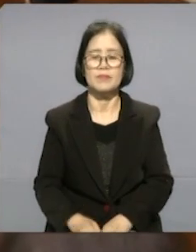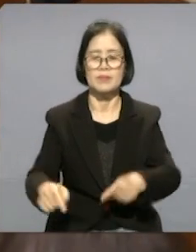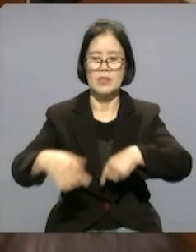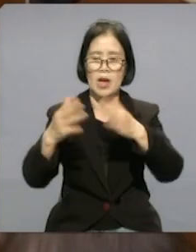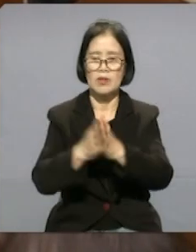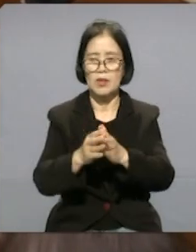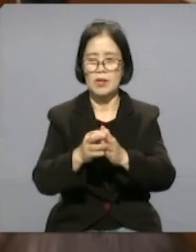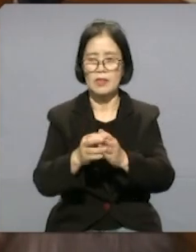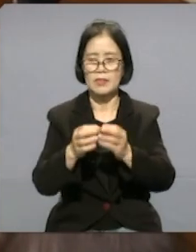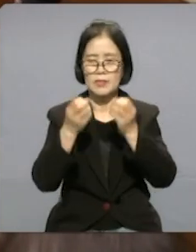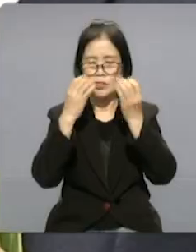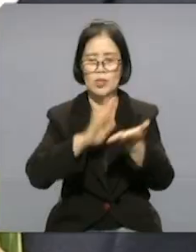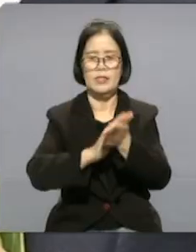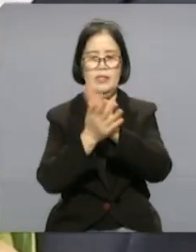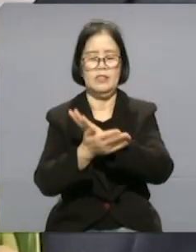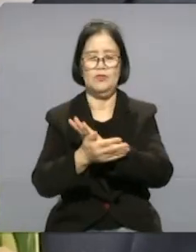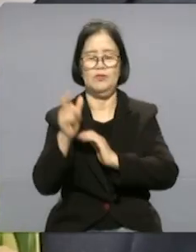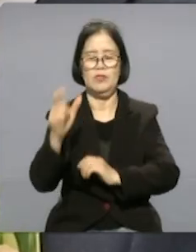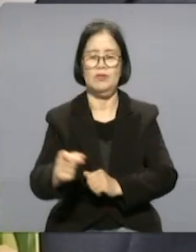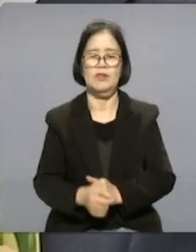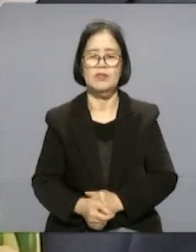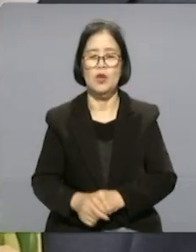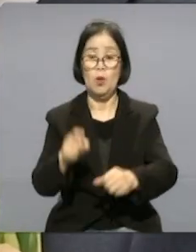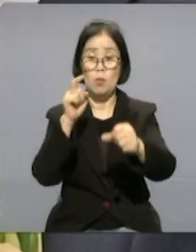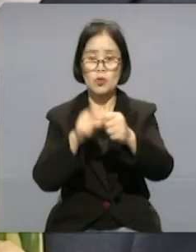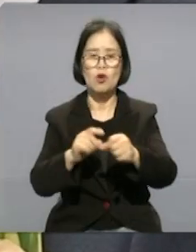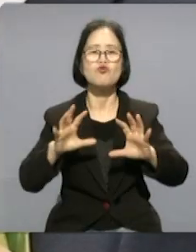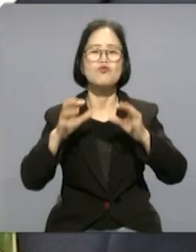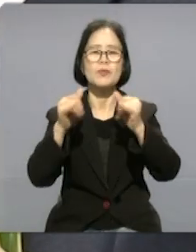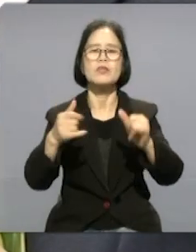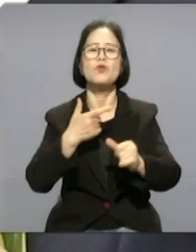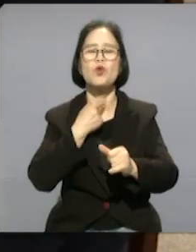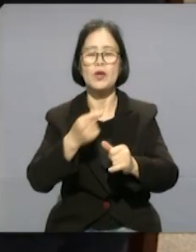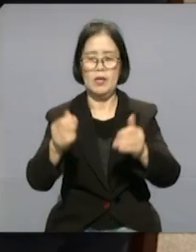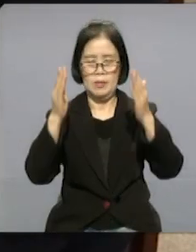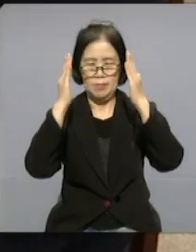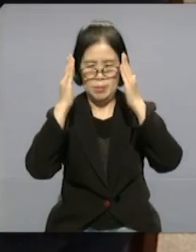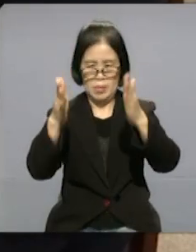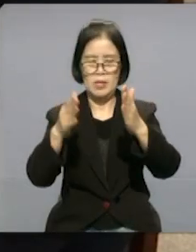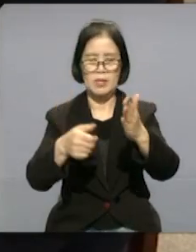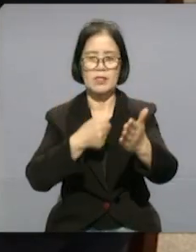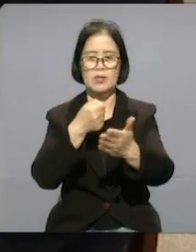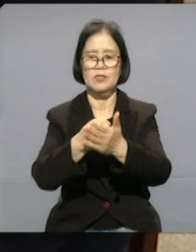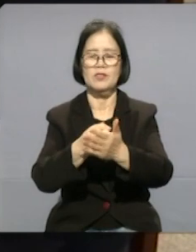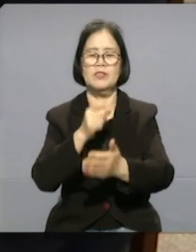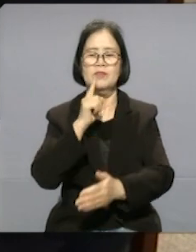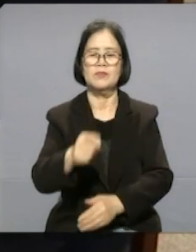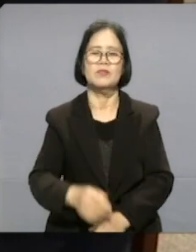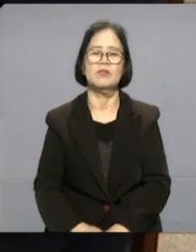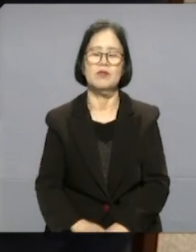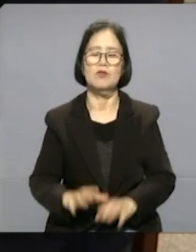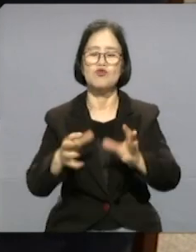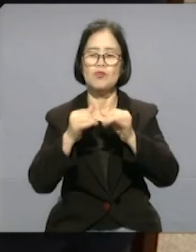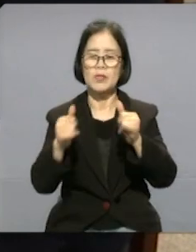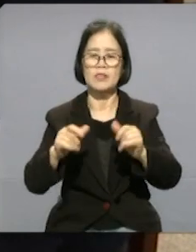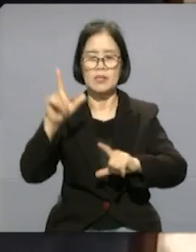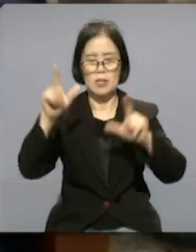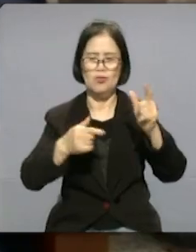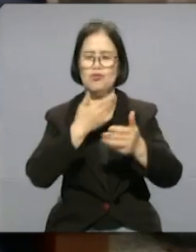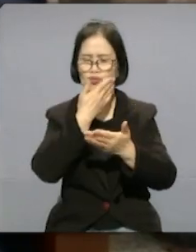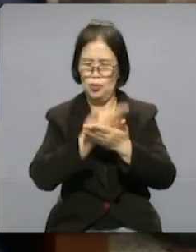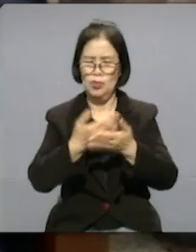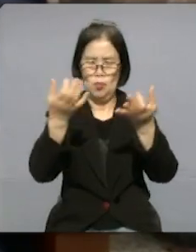쇄신도 강조했습니다. 그 지향점은 국민이 원하는 방향으로 설정했습니다. 국민은 태도를